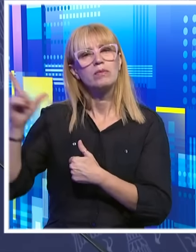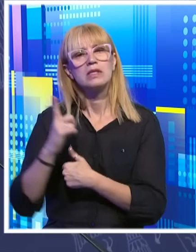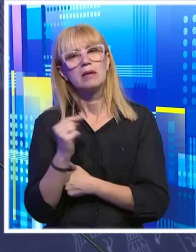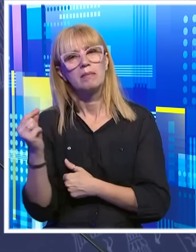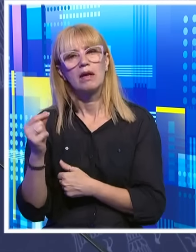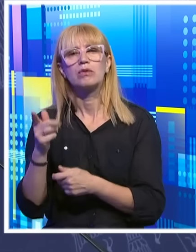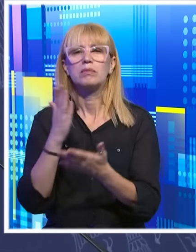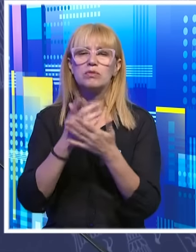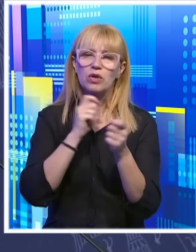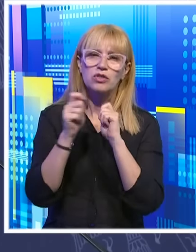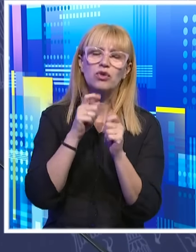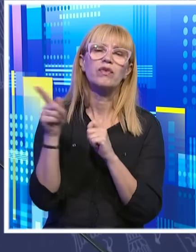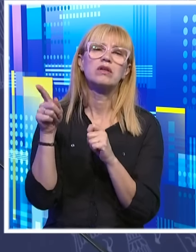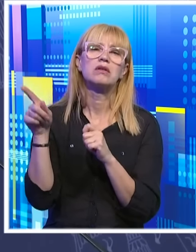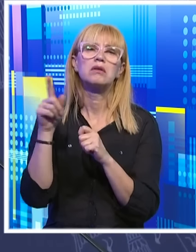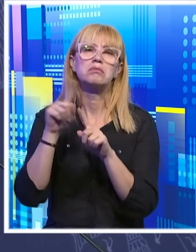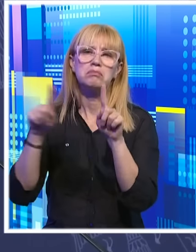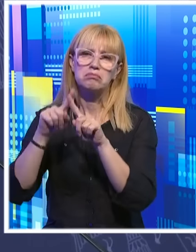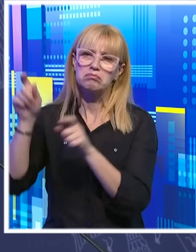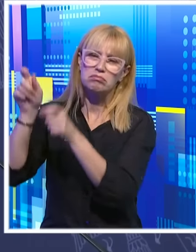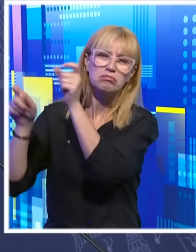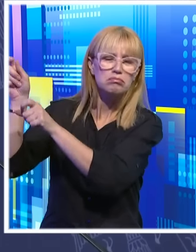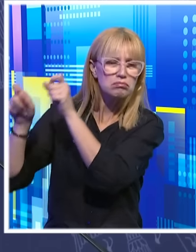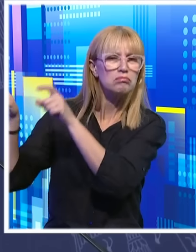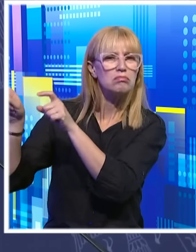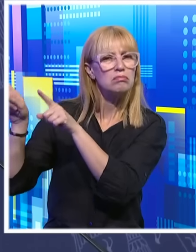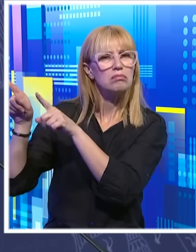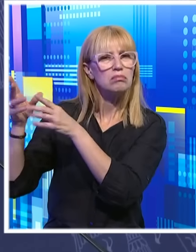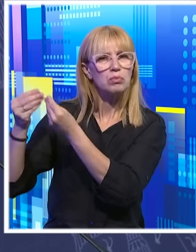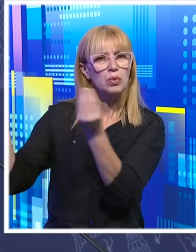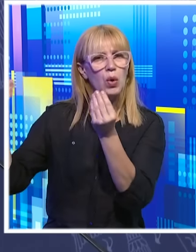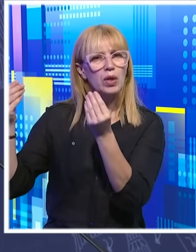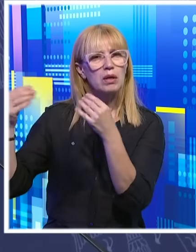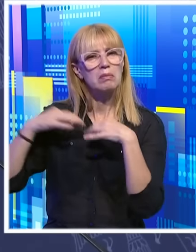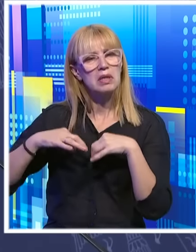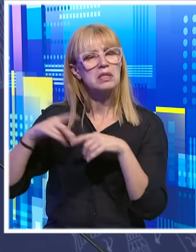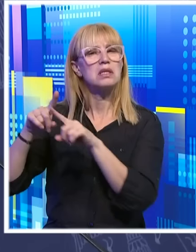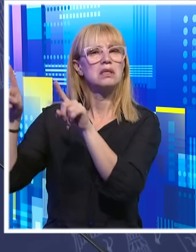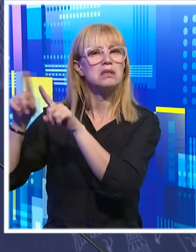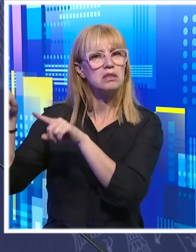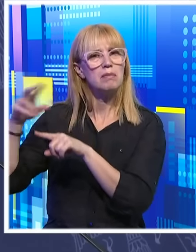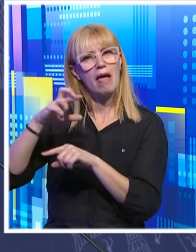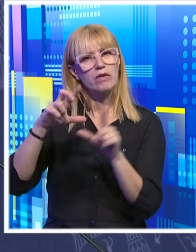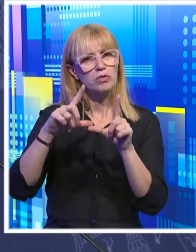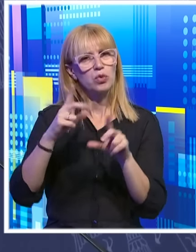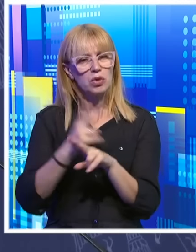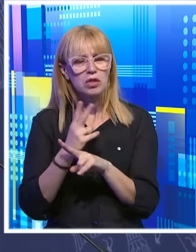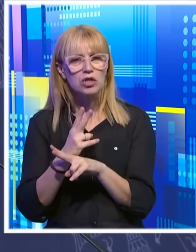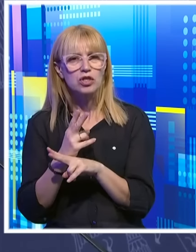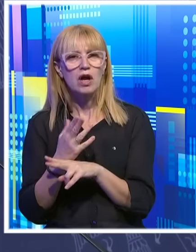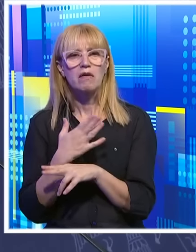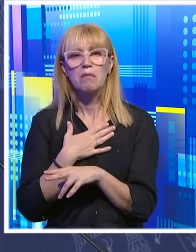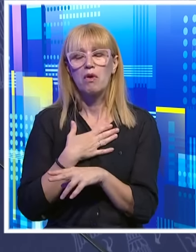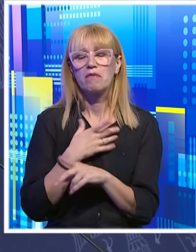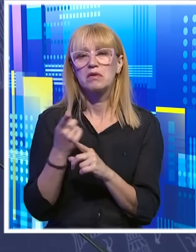Ursulom von der Leyen, sa Marošom Šefčovićem, sa Olafom Šulcom, sa Emanuelom Macronom, sa svima. Postavite mi, molim vas, šemu